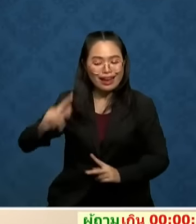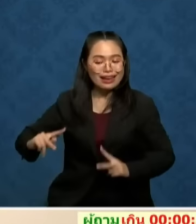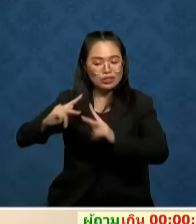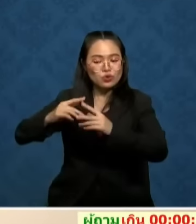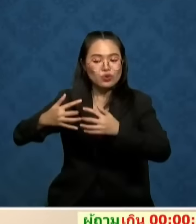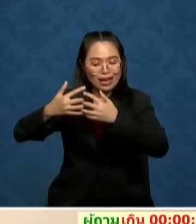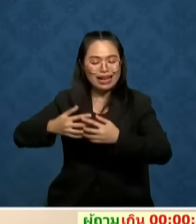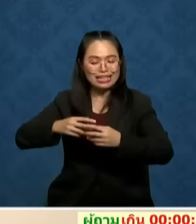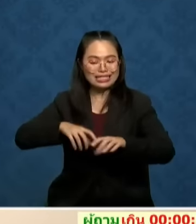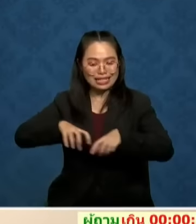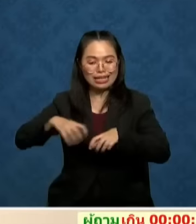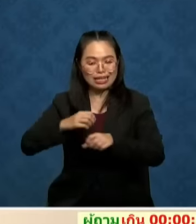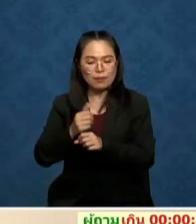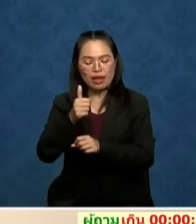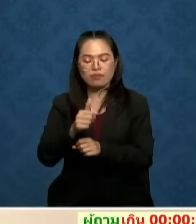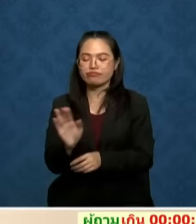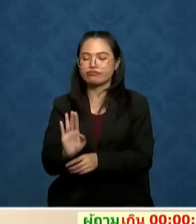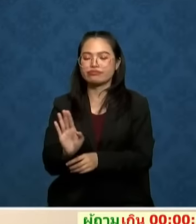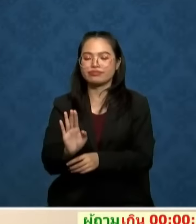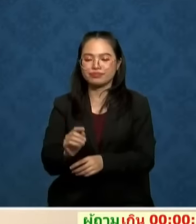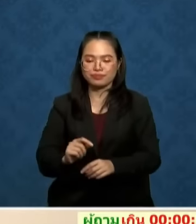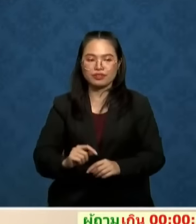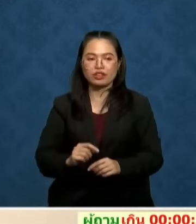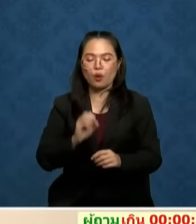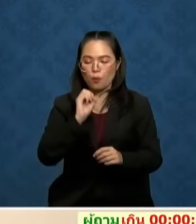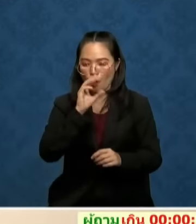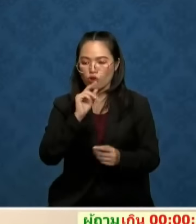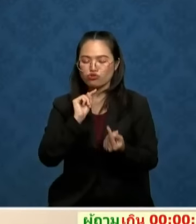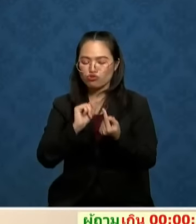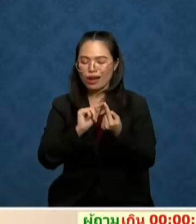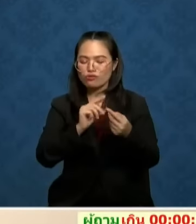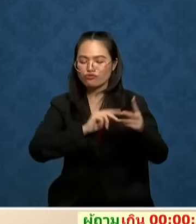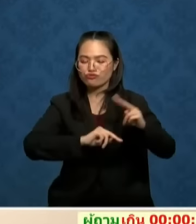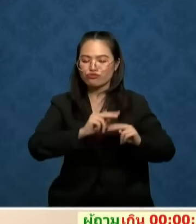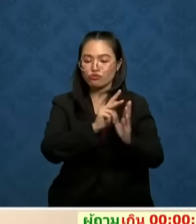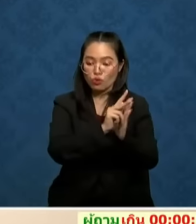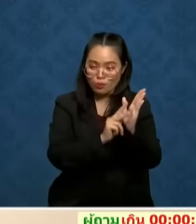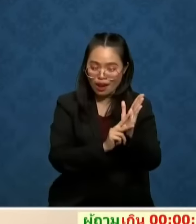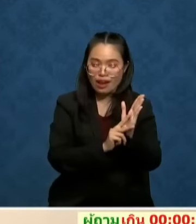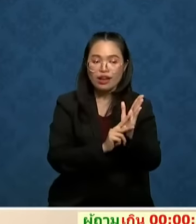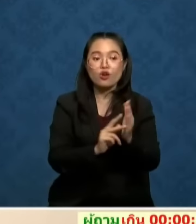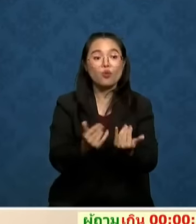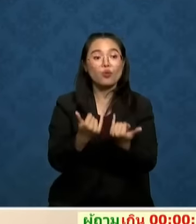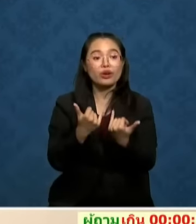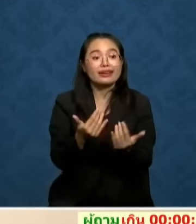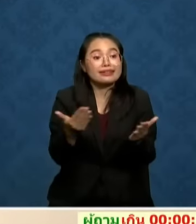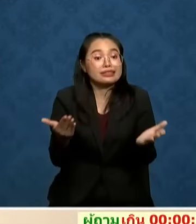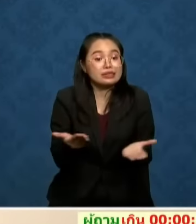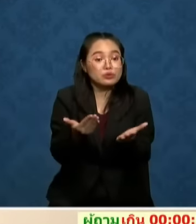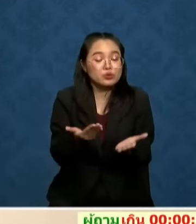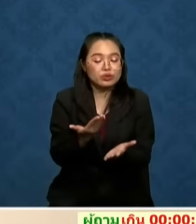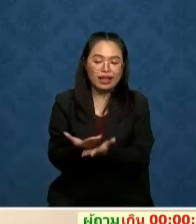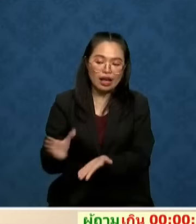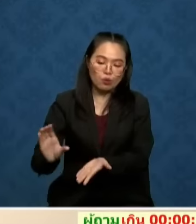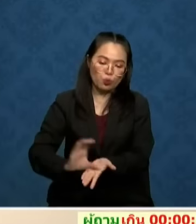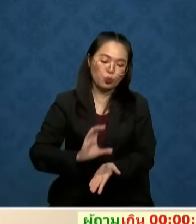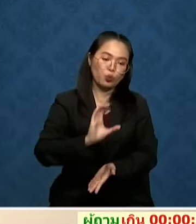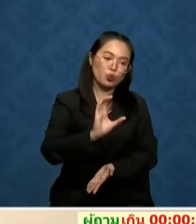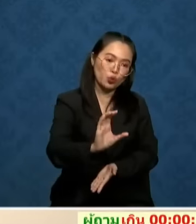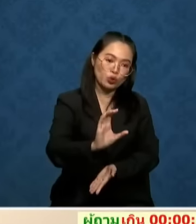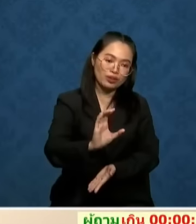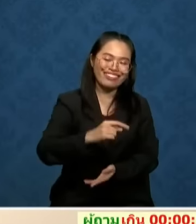ราต้องแบ่งเป็นเรื่องของการอนุญาตแล้วก็เรื่องของการควบคุมการใช้กฎหมายนะคะวันนี้เรื่องของการส่งเสริมการลงทุนแน่นอนค่ะประเทศเ